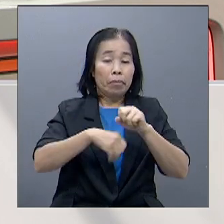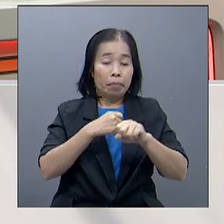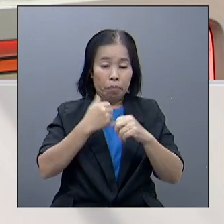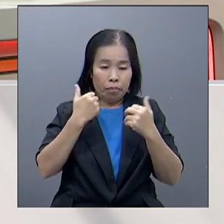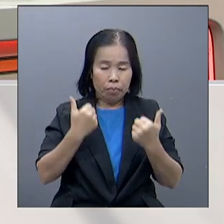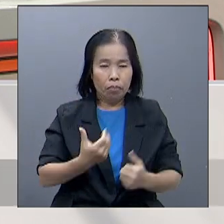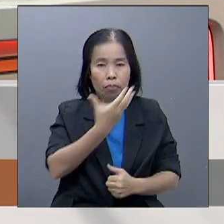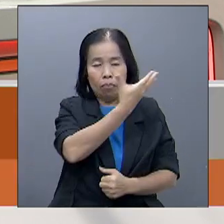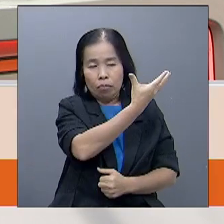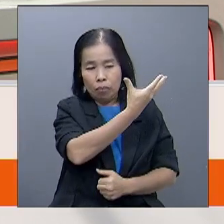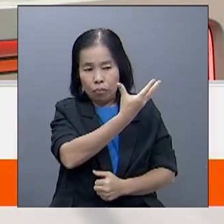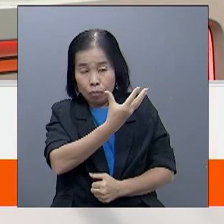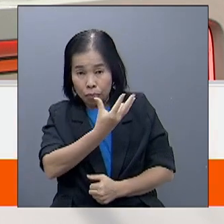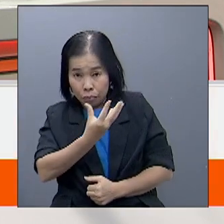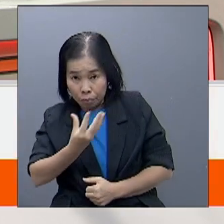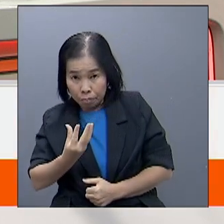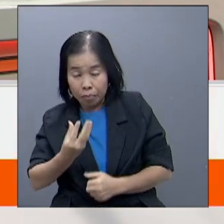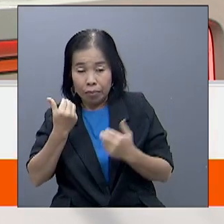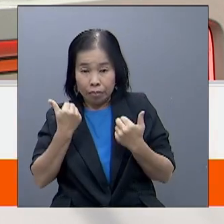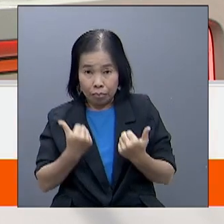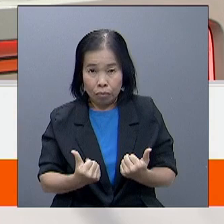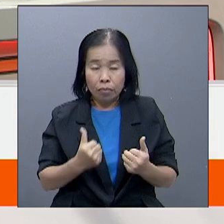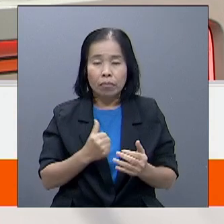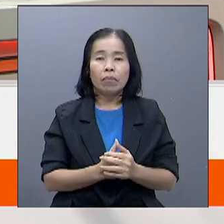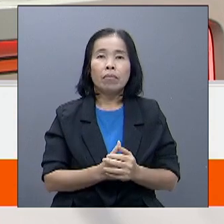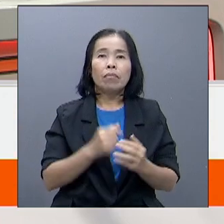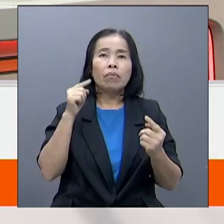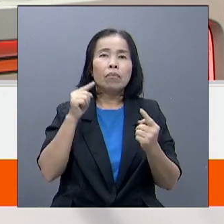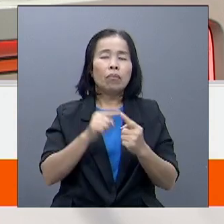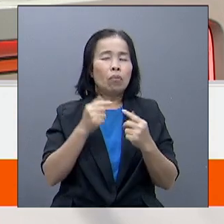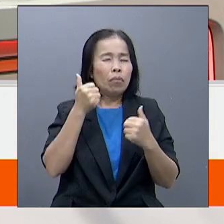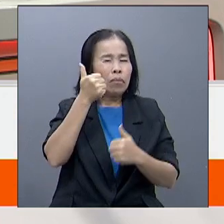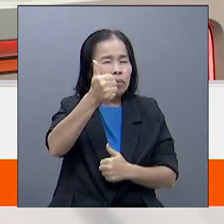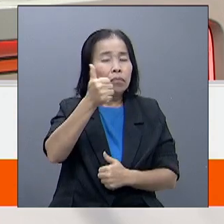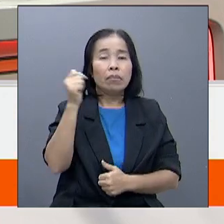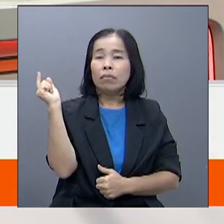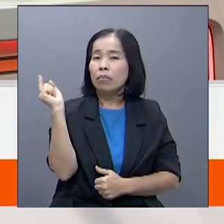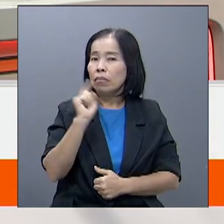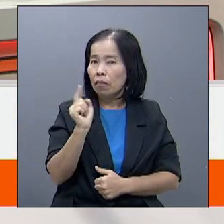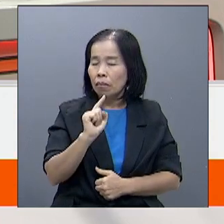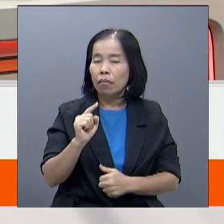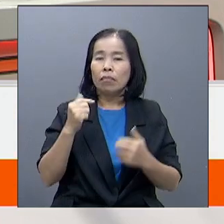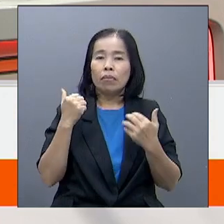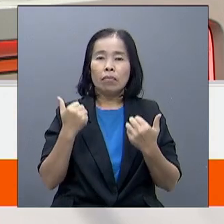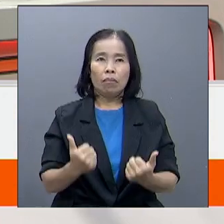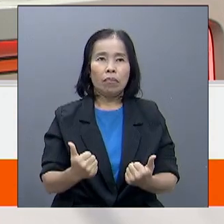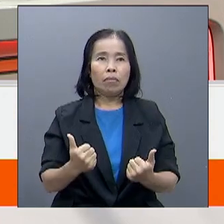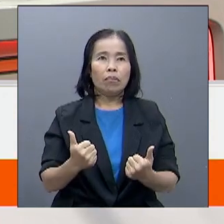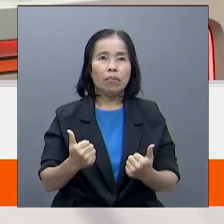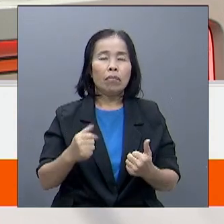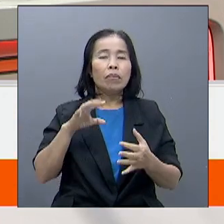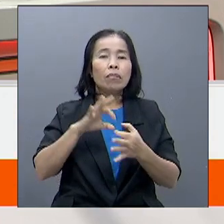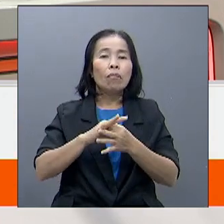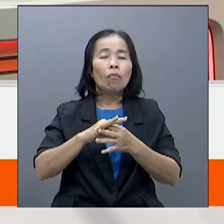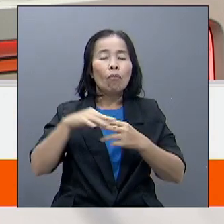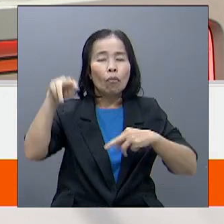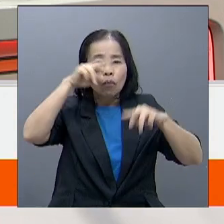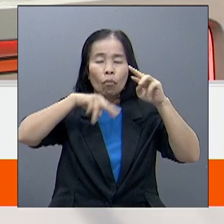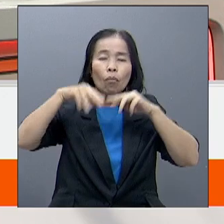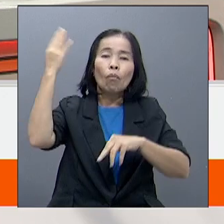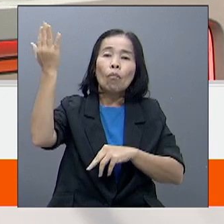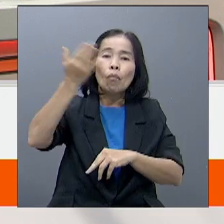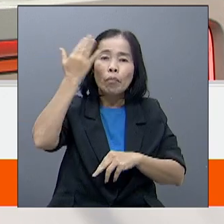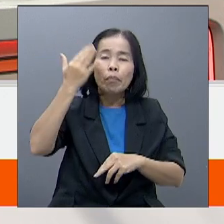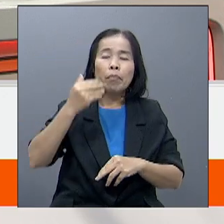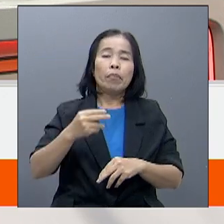ฮะเดี๋ยวจะช่วงนี้เป็นช่วงที่ดีที่สุดที่เราพวกเรานะครับต้องควบคุมนะครับลูกน้ำยุงล